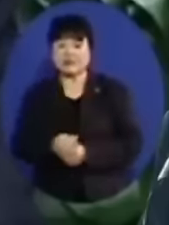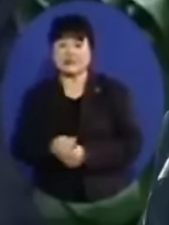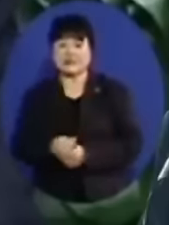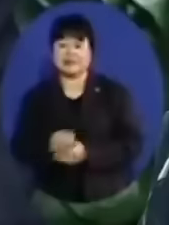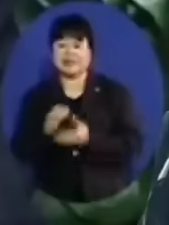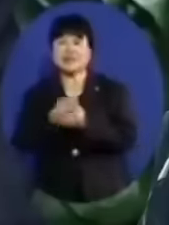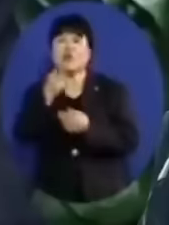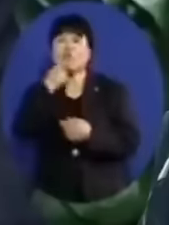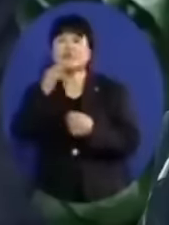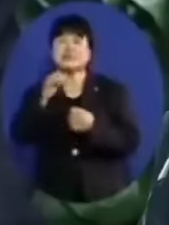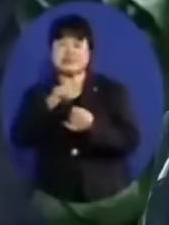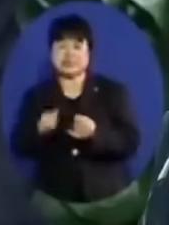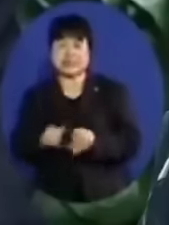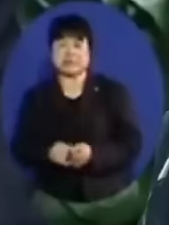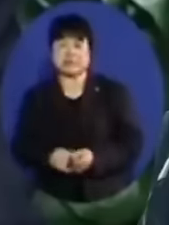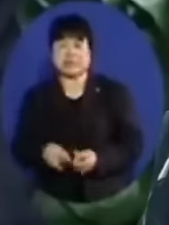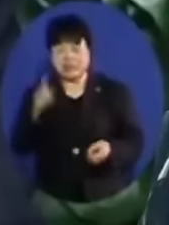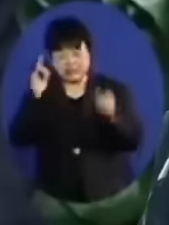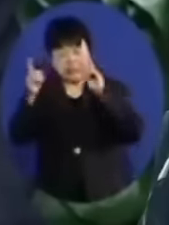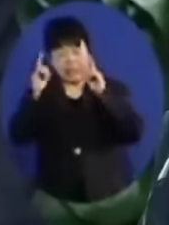사람은 땡땡 놀아요.